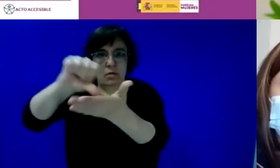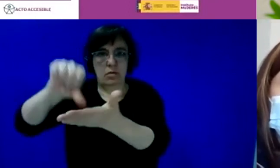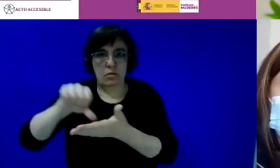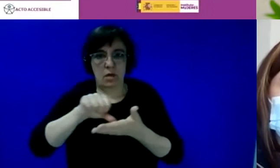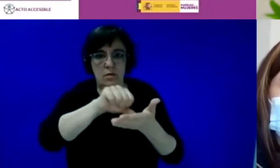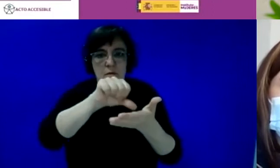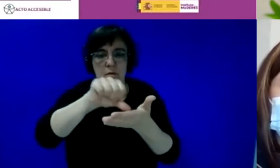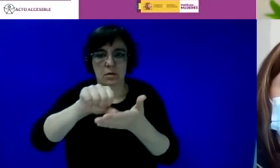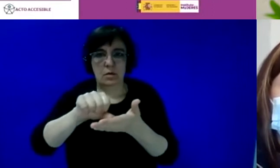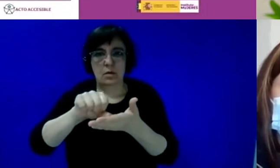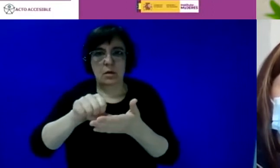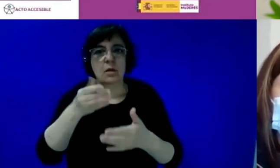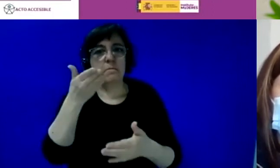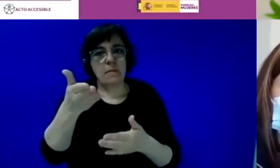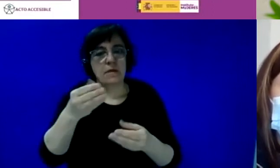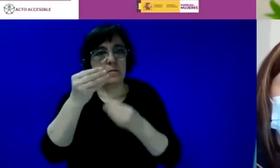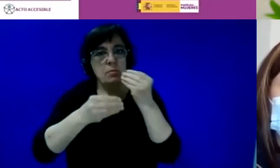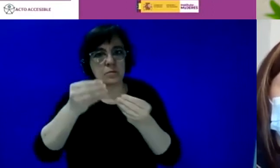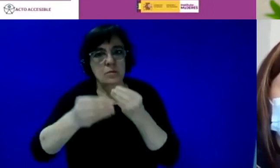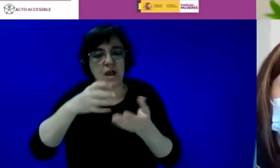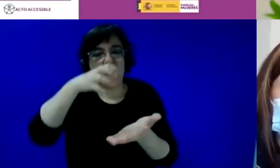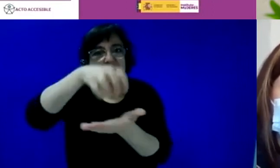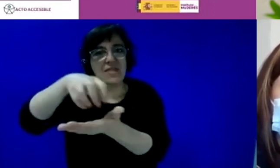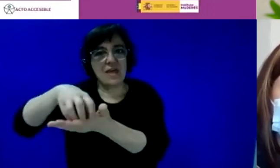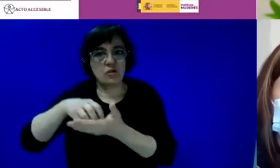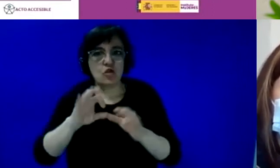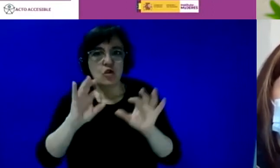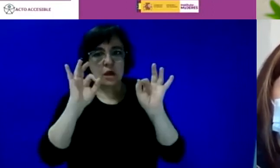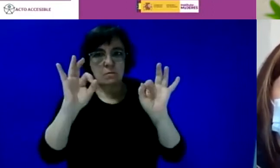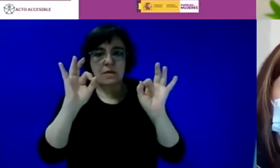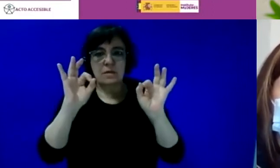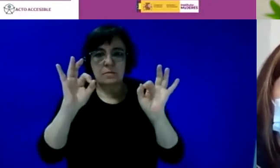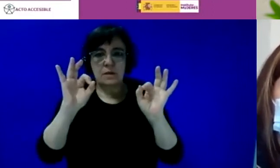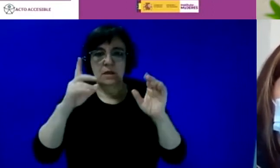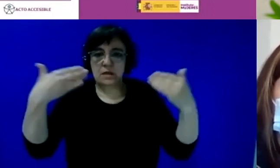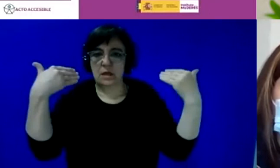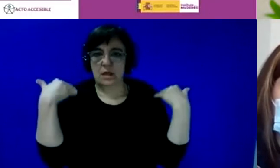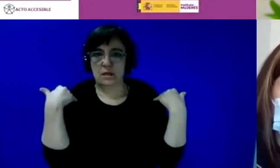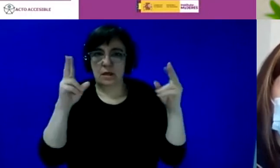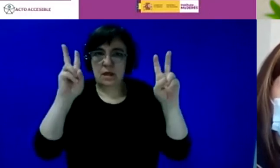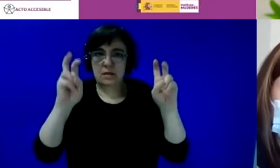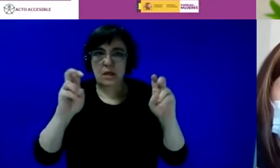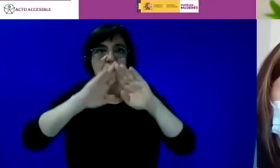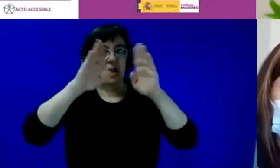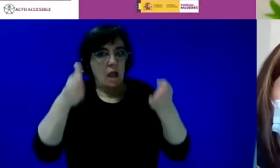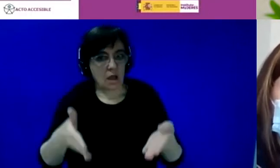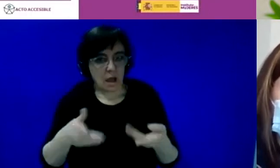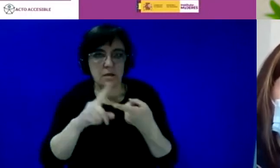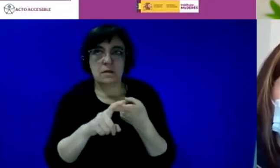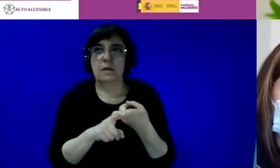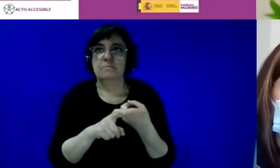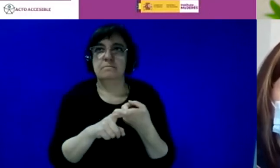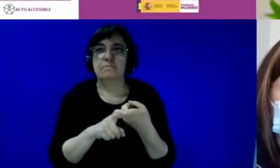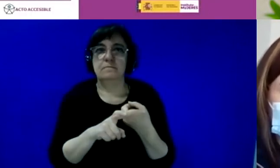be have such housing place where they can stay and live that is accessible for them and